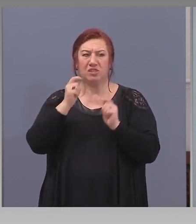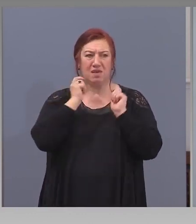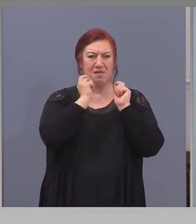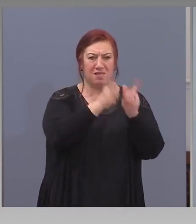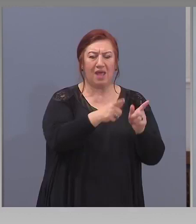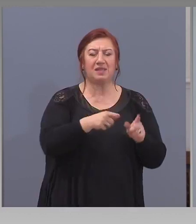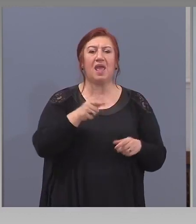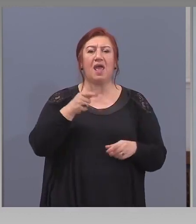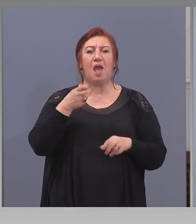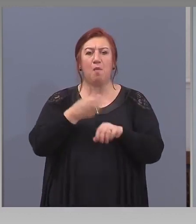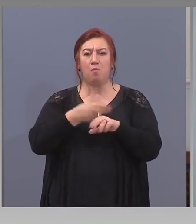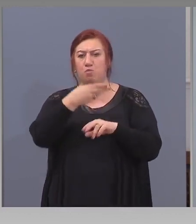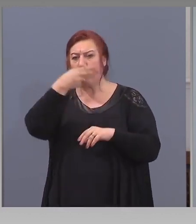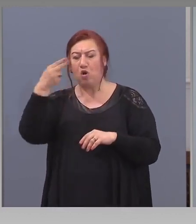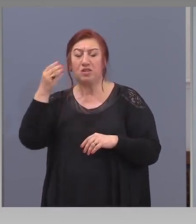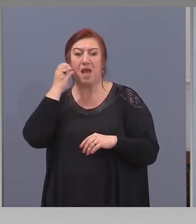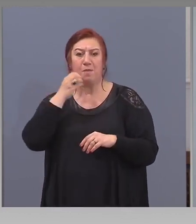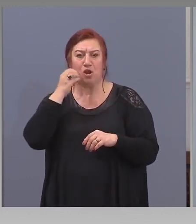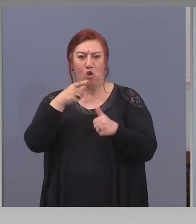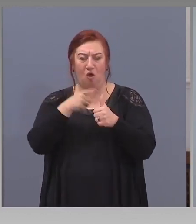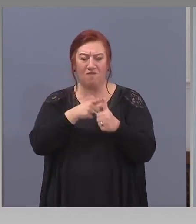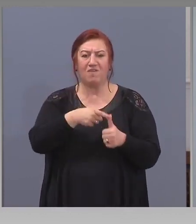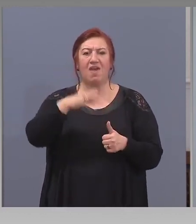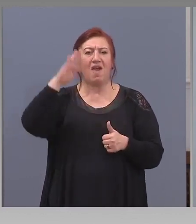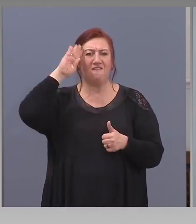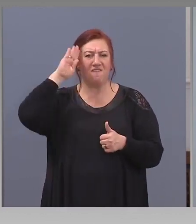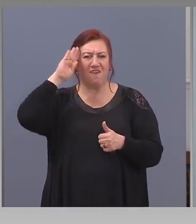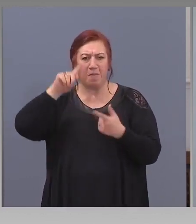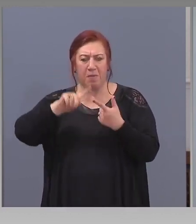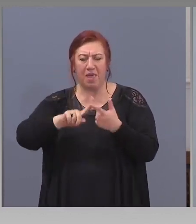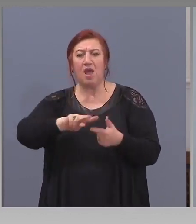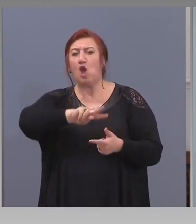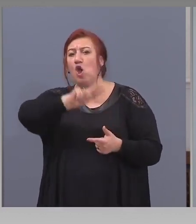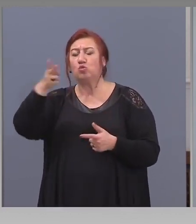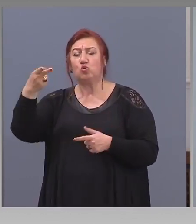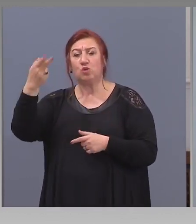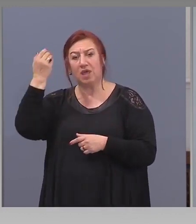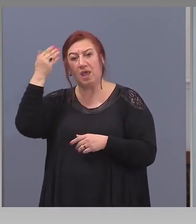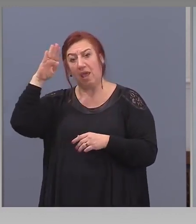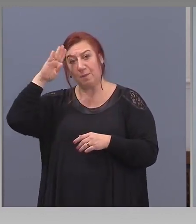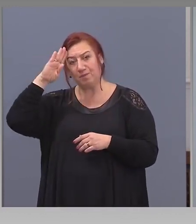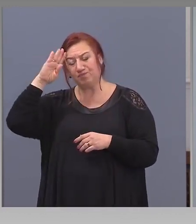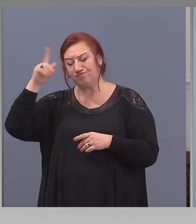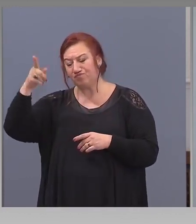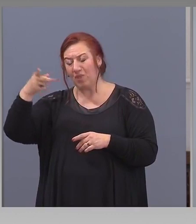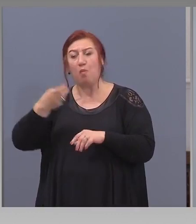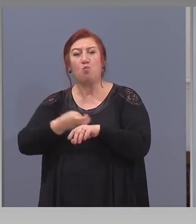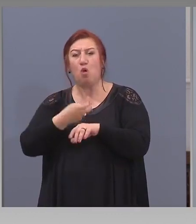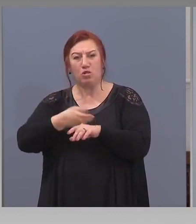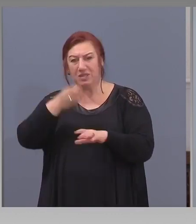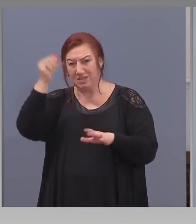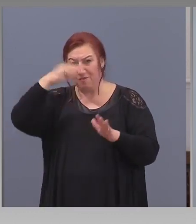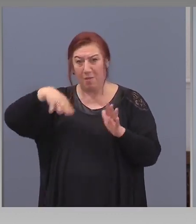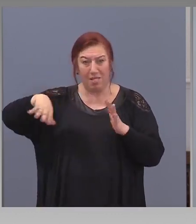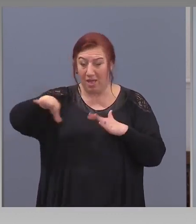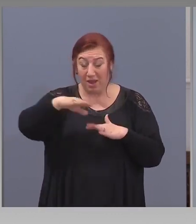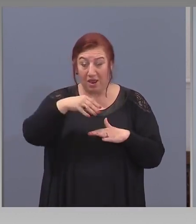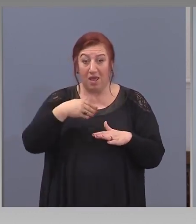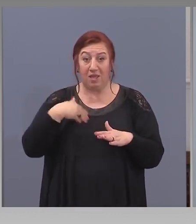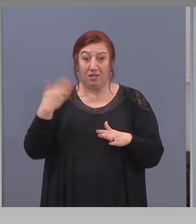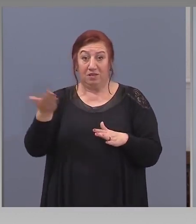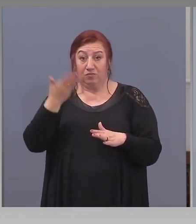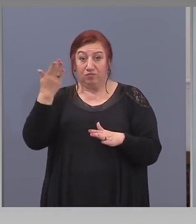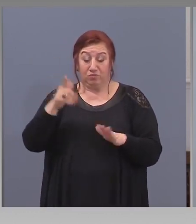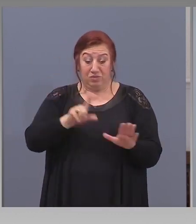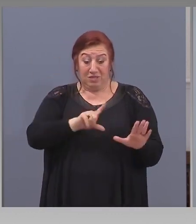на ВМА и на болниците в страната. Ние с седмици изпреварихме. И